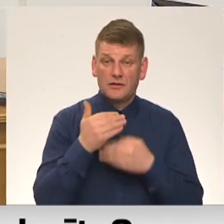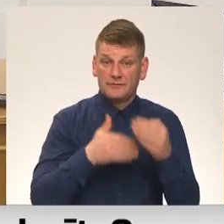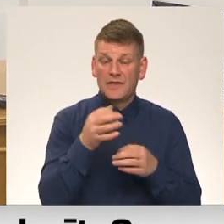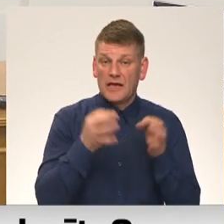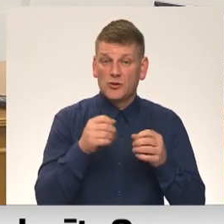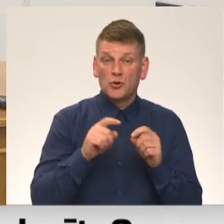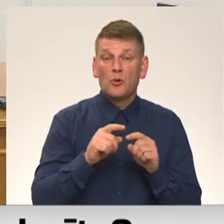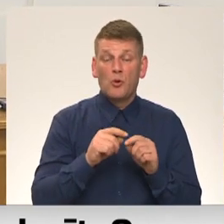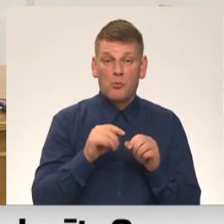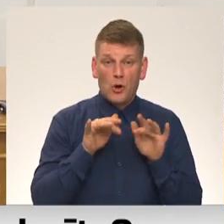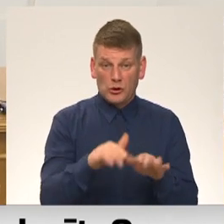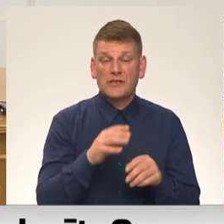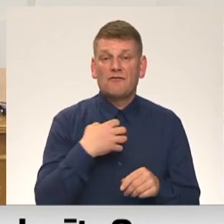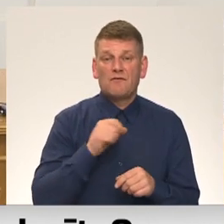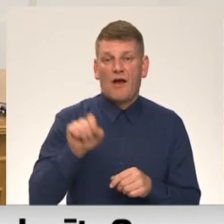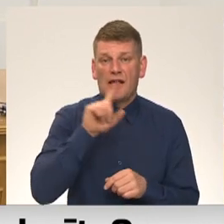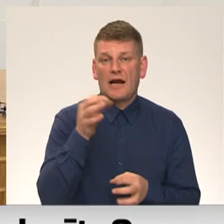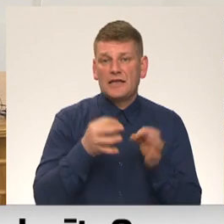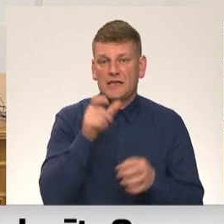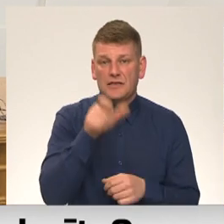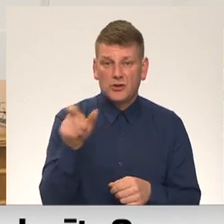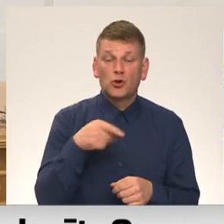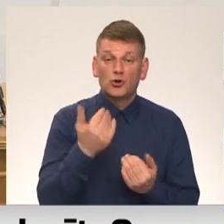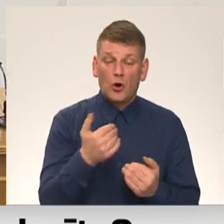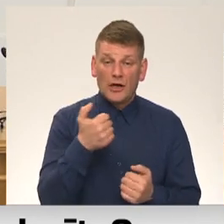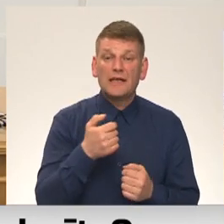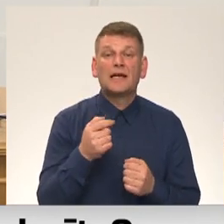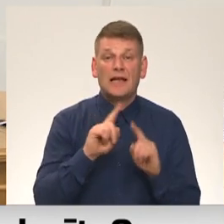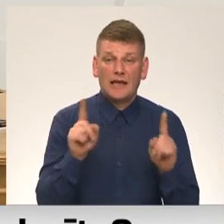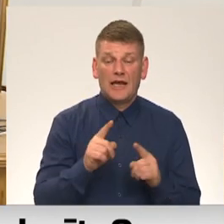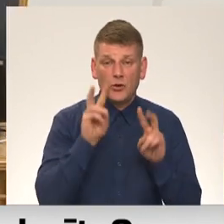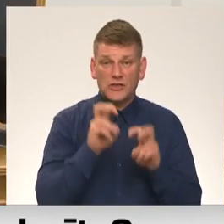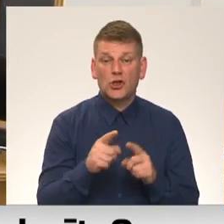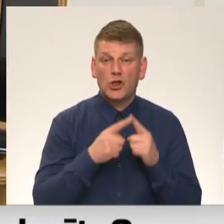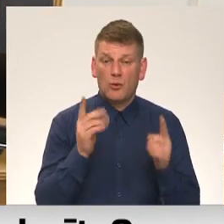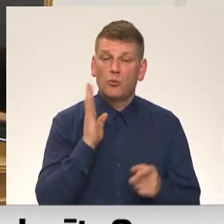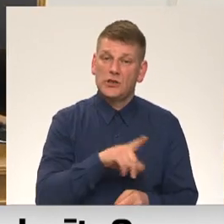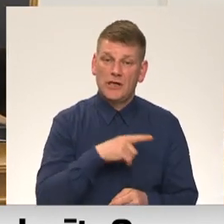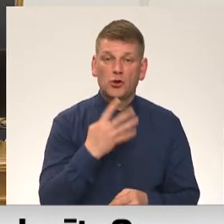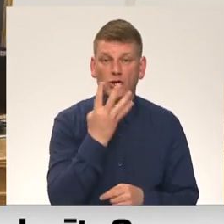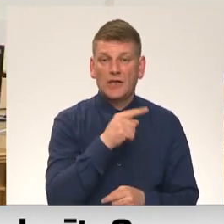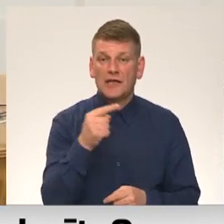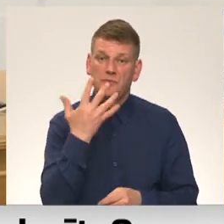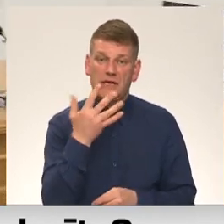nepieciešami vairāk tiesnešu. Priekšsēdētāji ieskatā šogad lietu izskatīšanas termiņi būs ilgāki – no 4 līdz 5